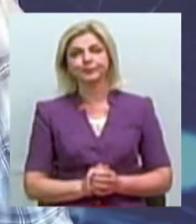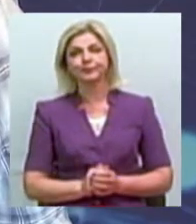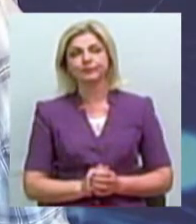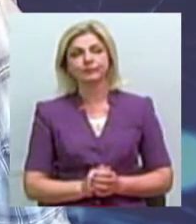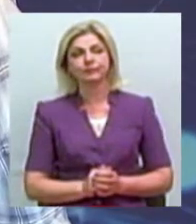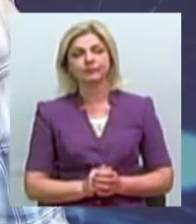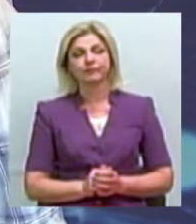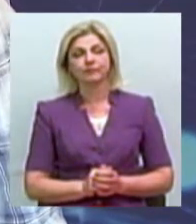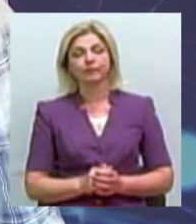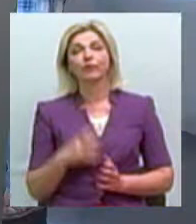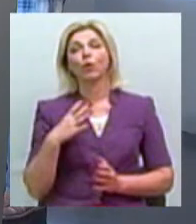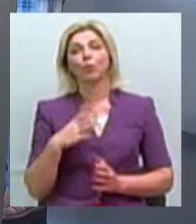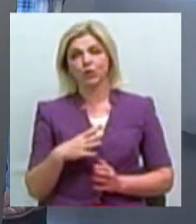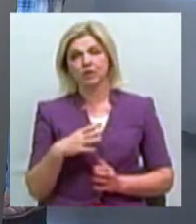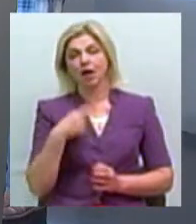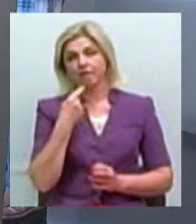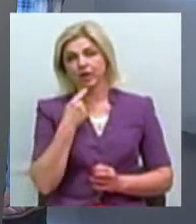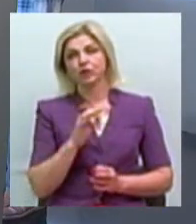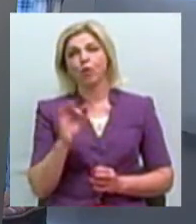менш, мусимо говорити і про проблеми.